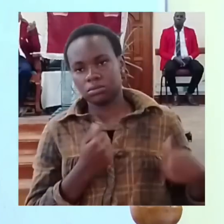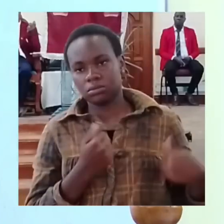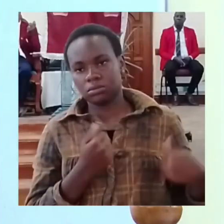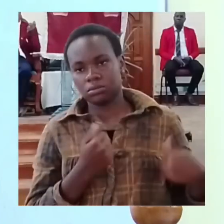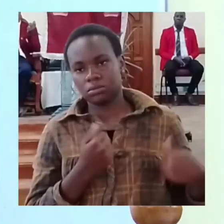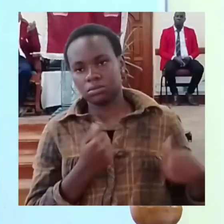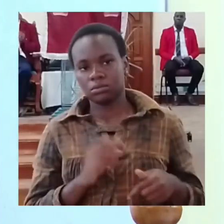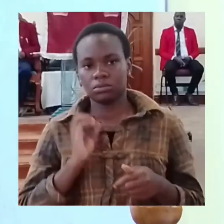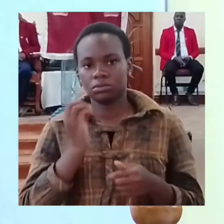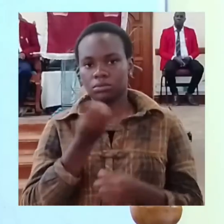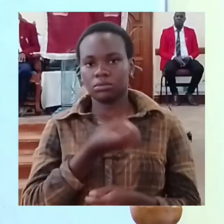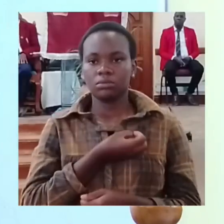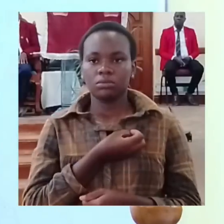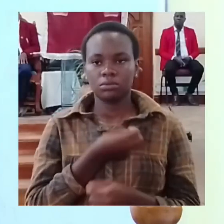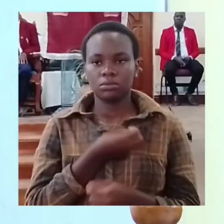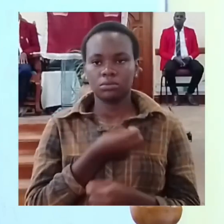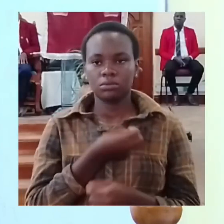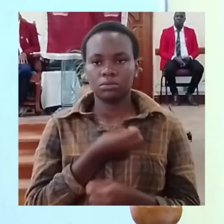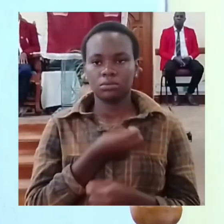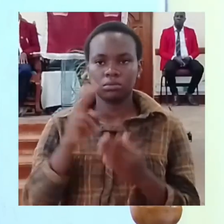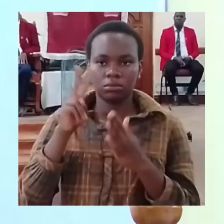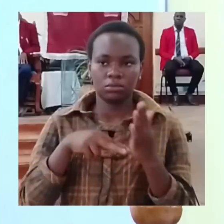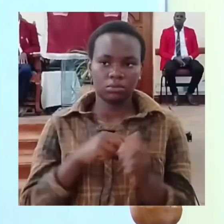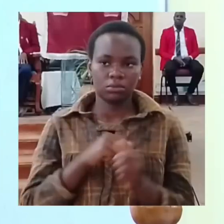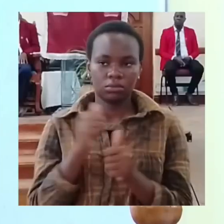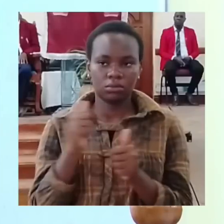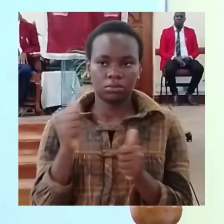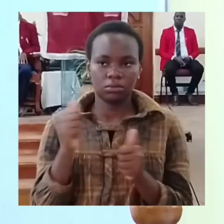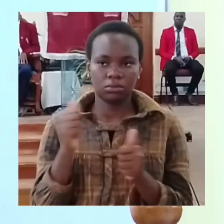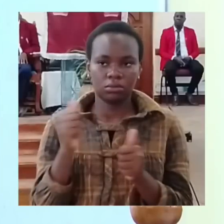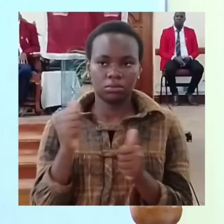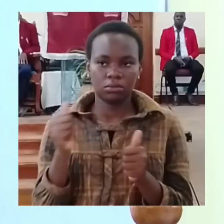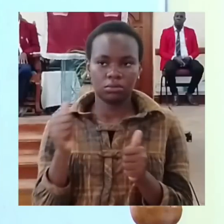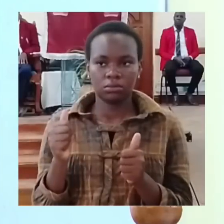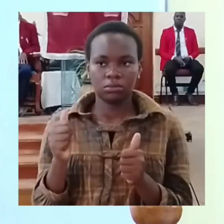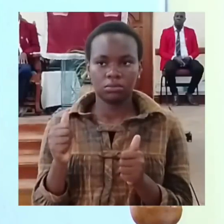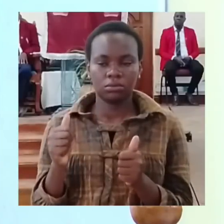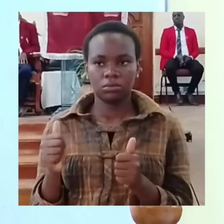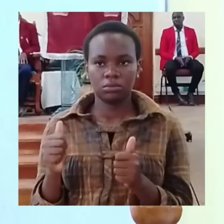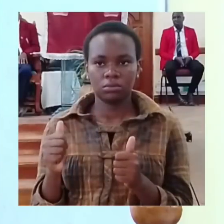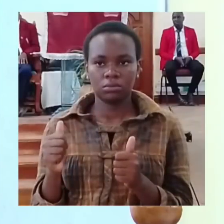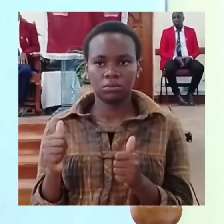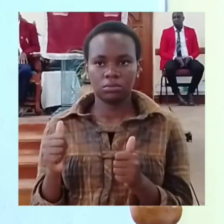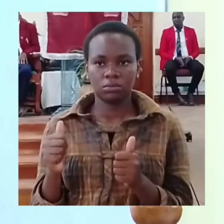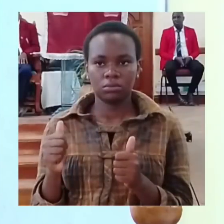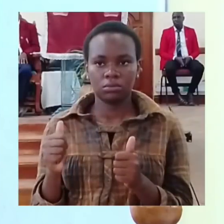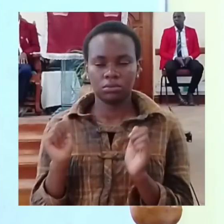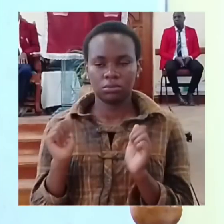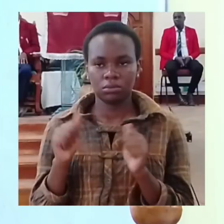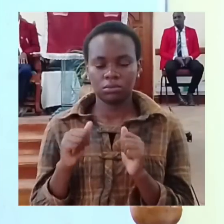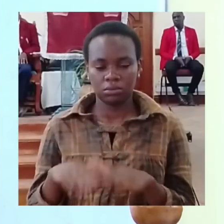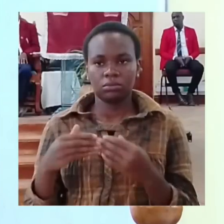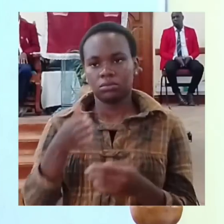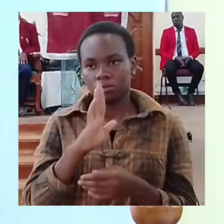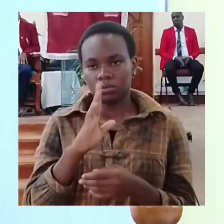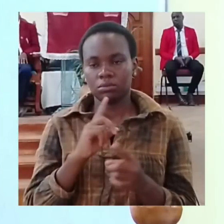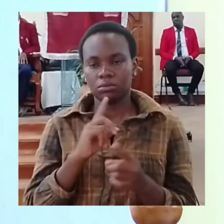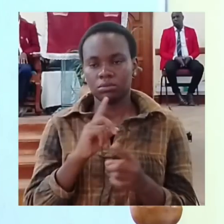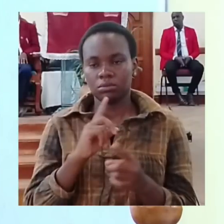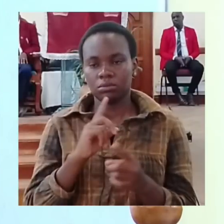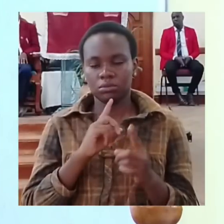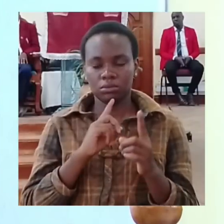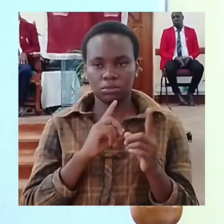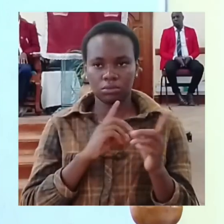citu. Twathoma wega muno ciugo idia tugwika commissioning ati Ngai augite